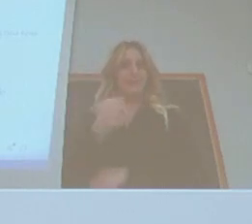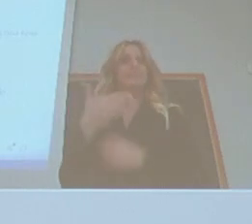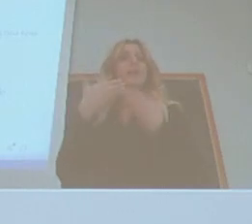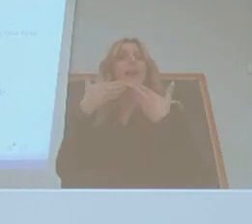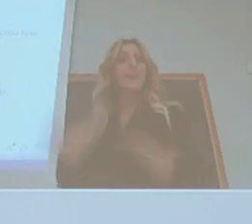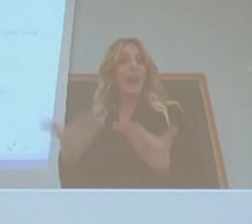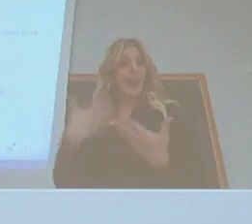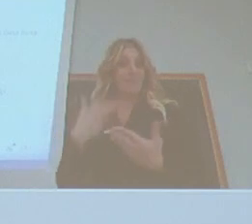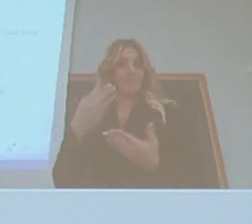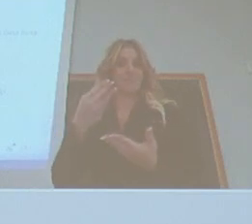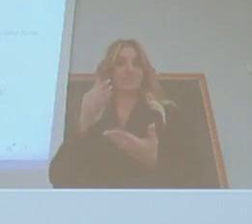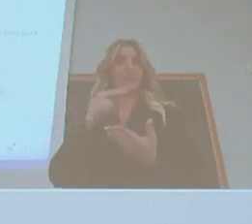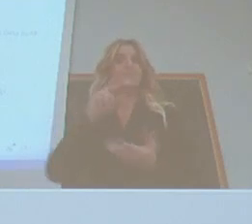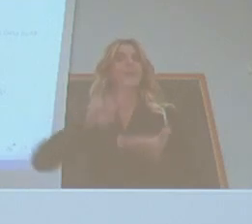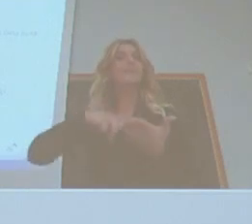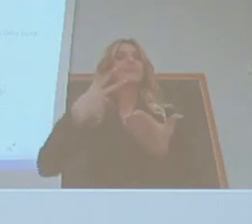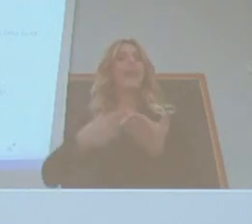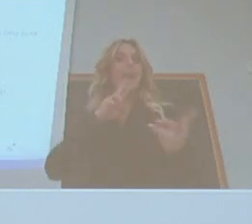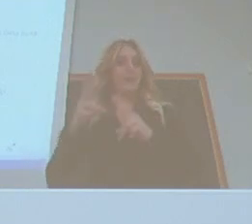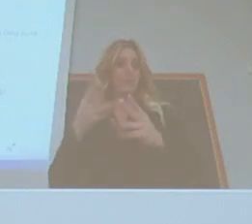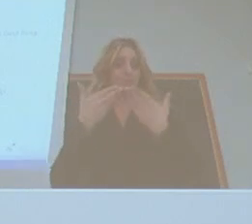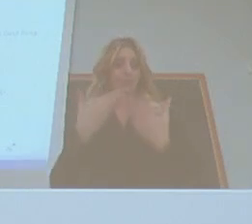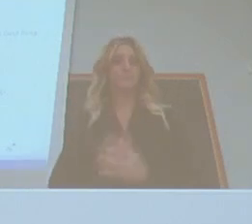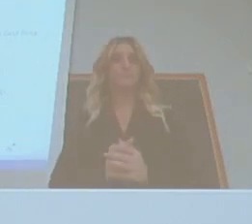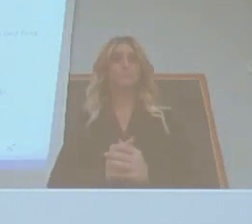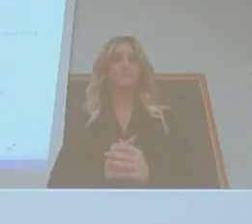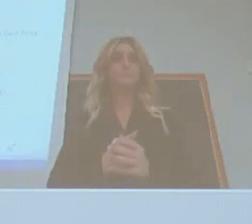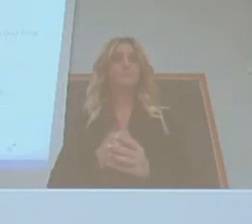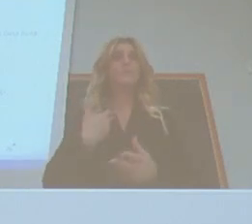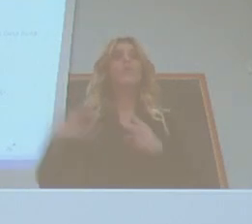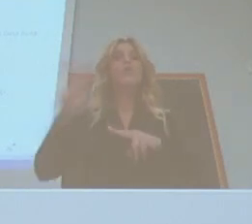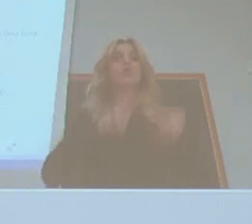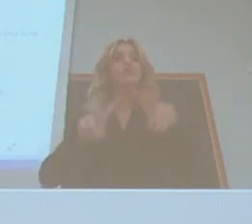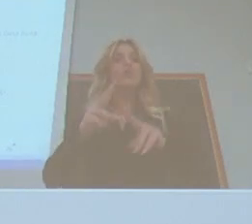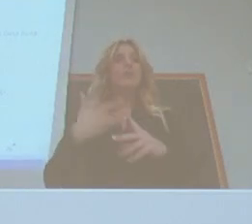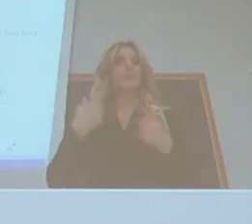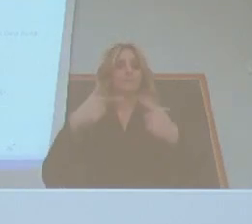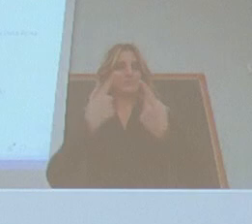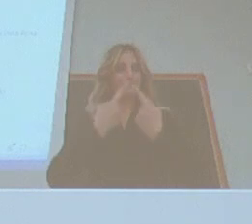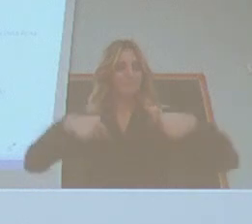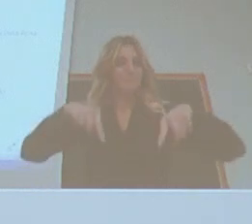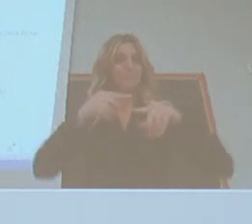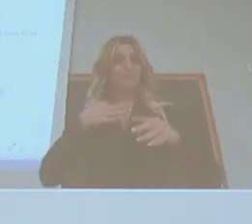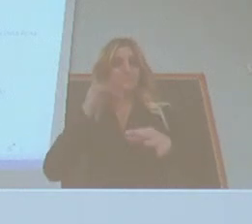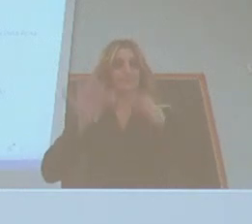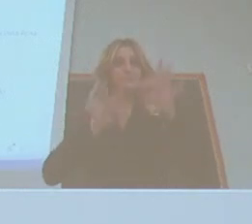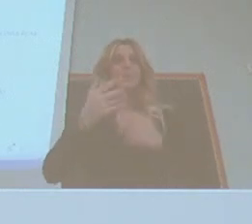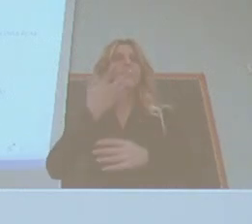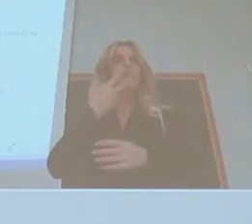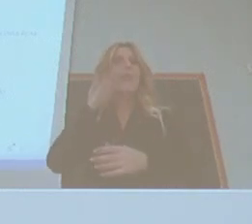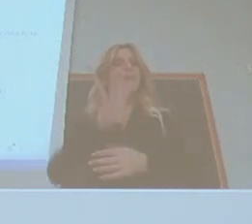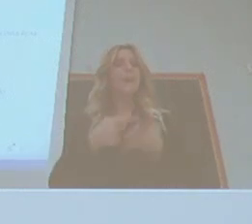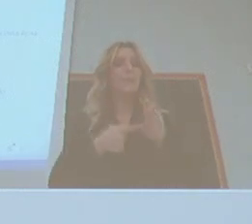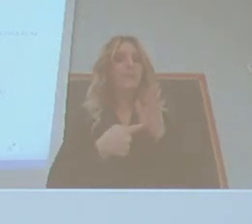ringraziamo l'operatrice che ci sta traducendo. Dicevo, cercherò di fare la trade union proprio come diciamo